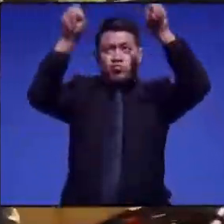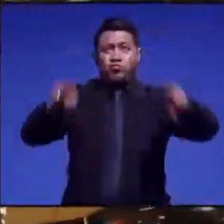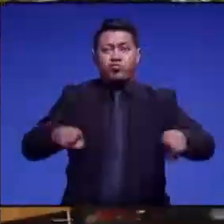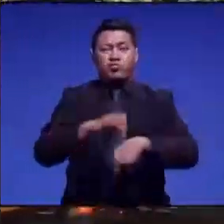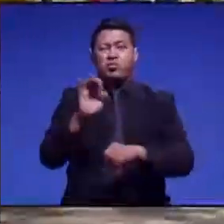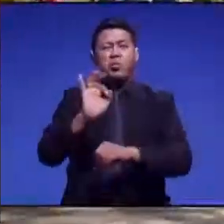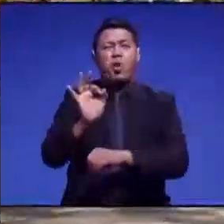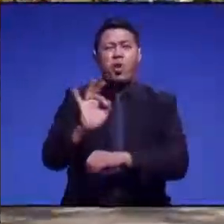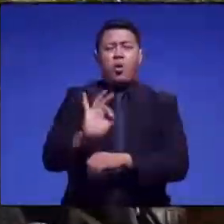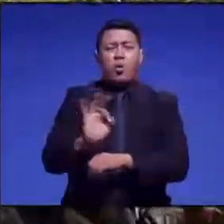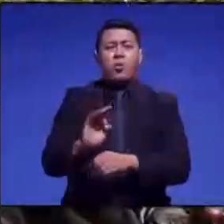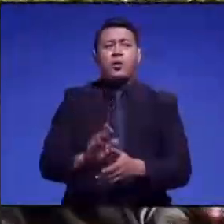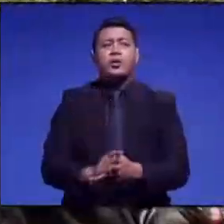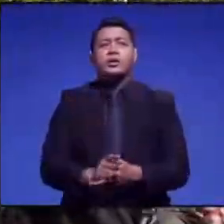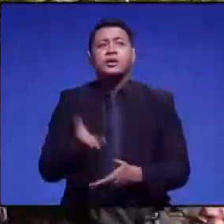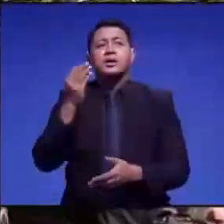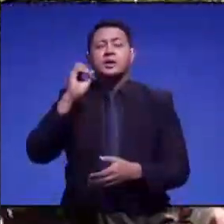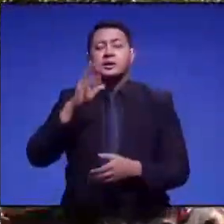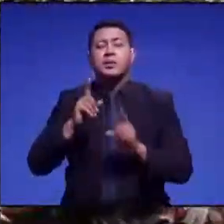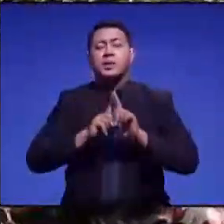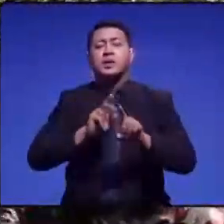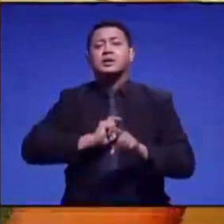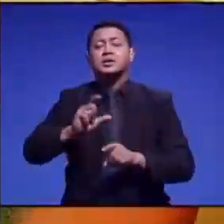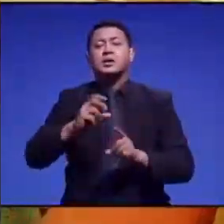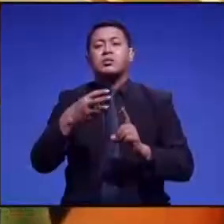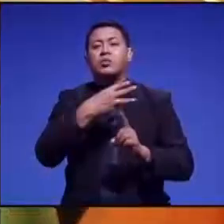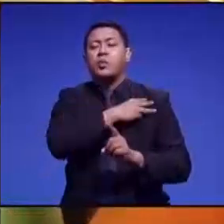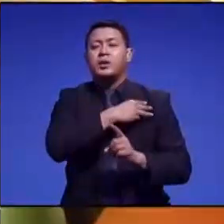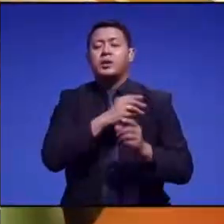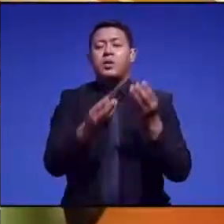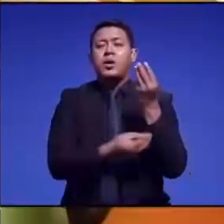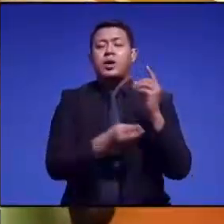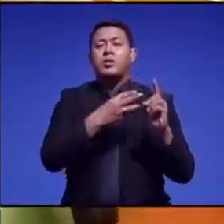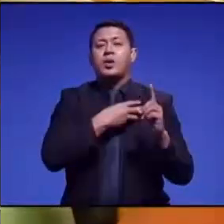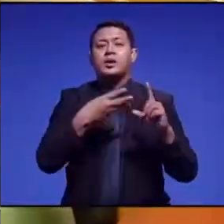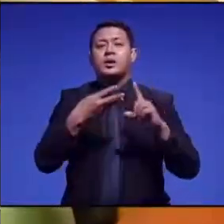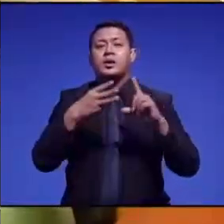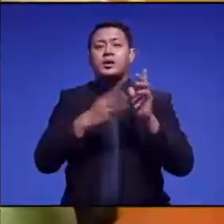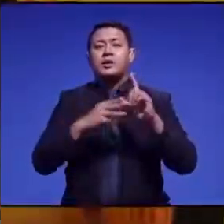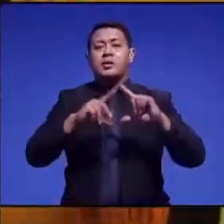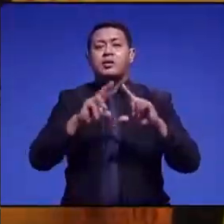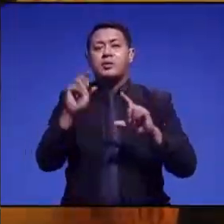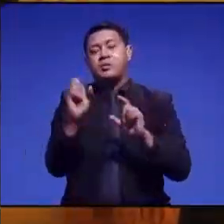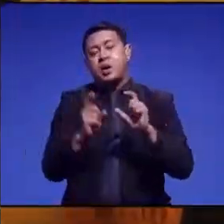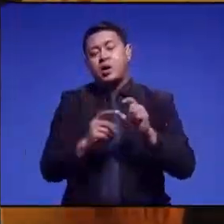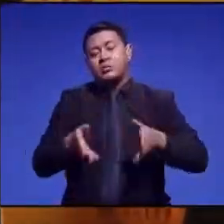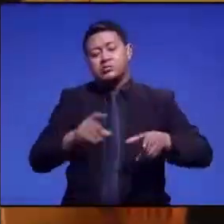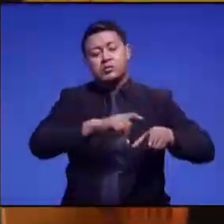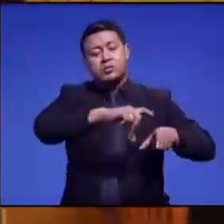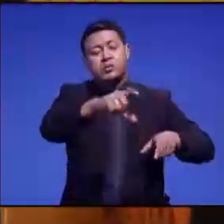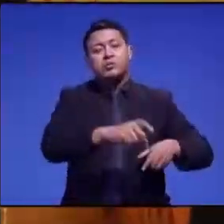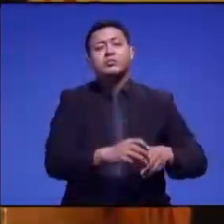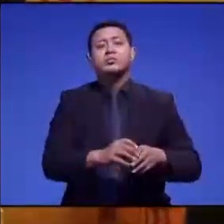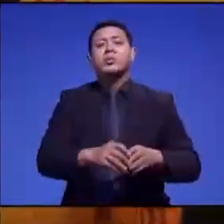Siang tadi, ratusan alat peraga kampanye pasangan calon bupati dan wakil bupati Maros yang terpasang di pinggir jalan